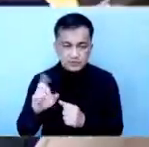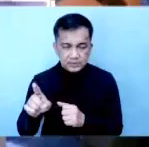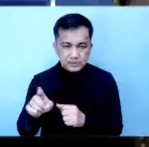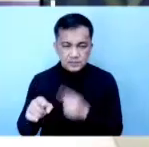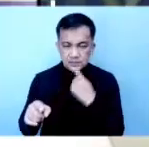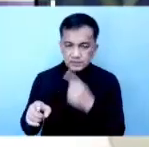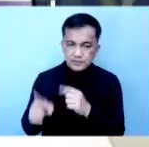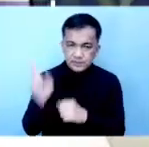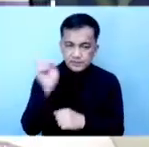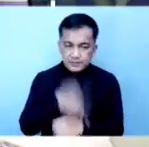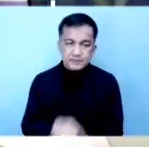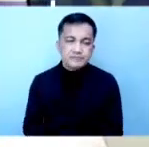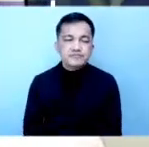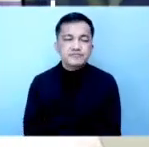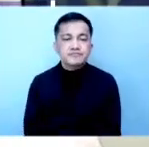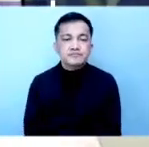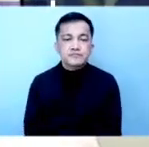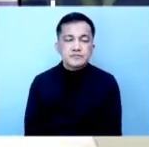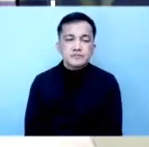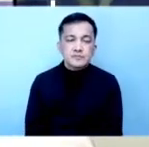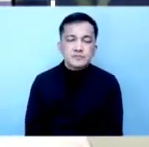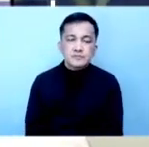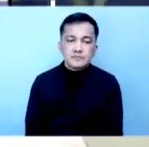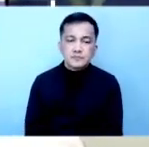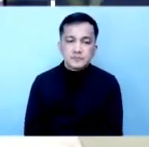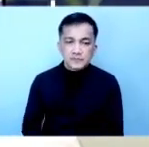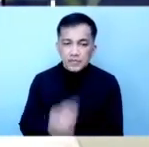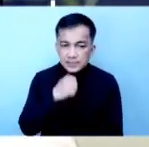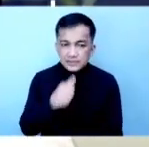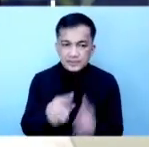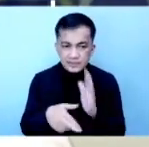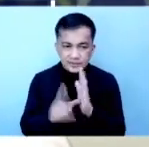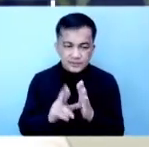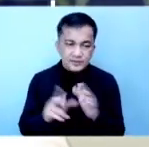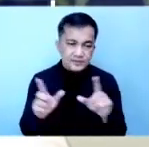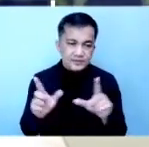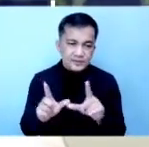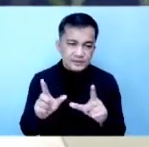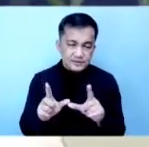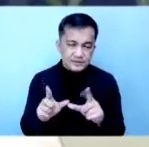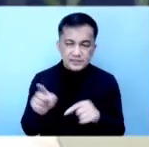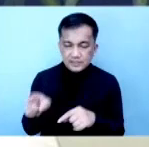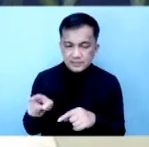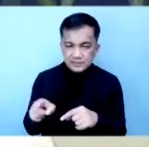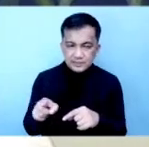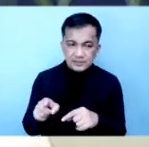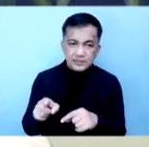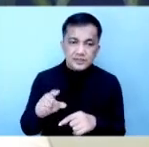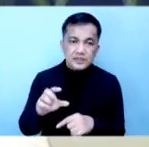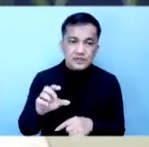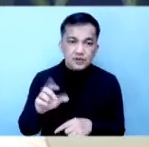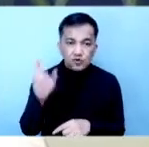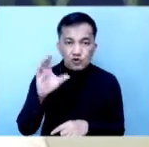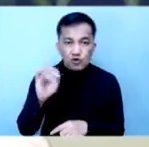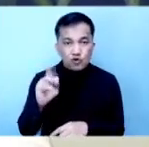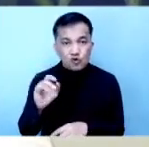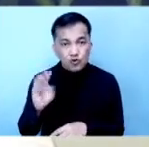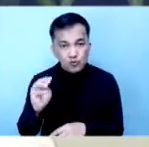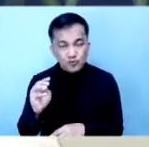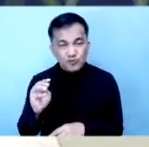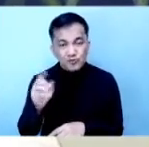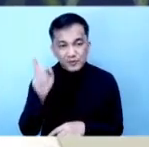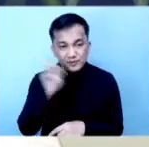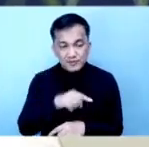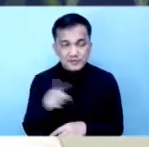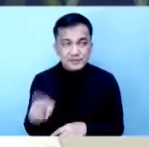ituturing ng kolorum. Pag hindi na rin yung kanilang prangkisa, they will be considered kolorum, no? So kasama sila dun